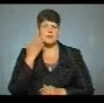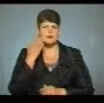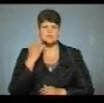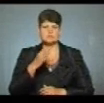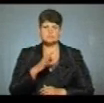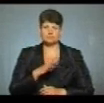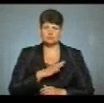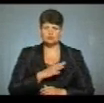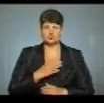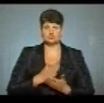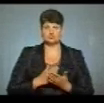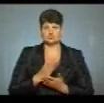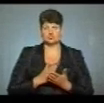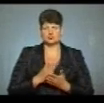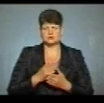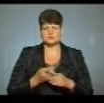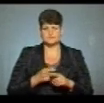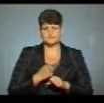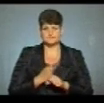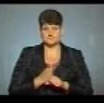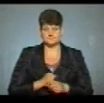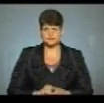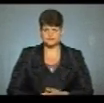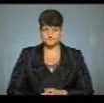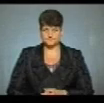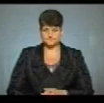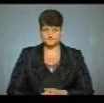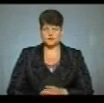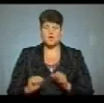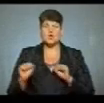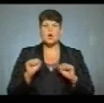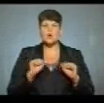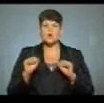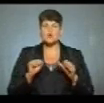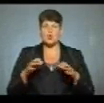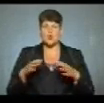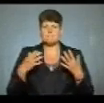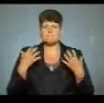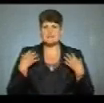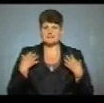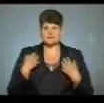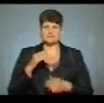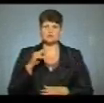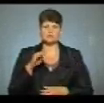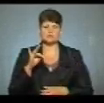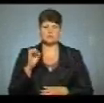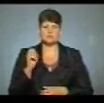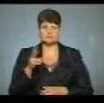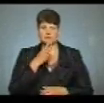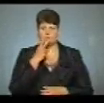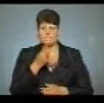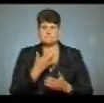щоб легше було в нас на службі це відпрацьовувати. Командир патрульної роти Володимир Турчак показує